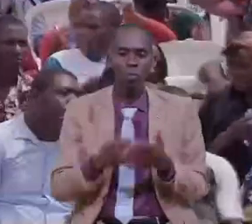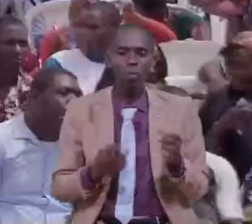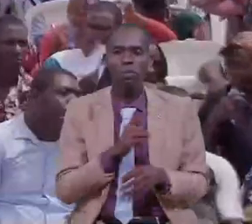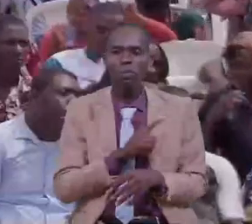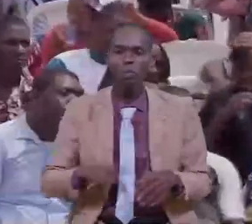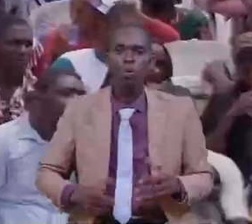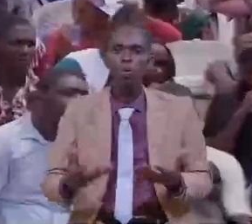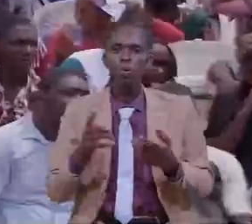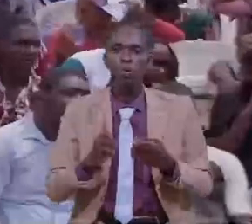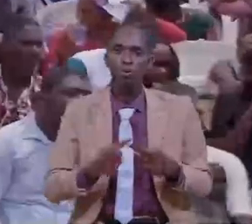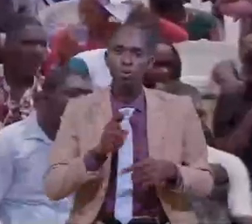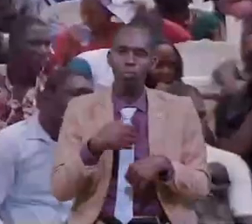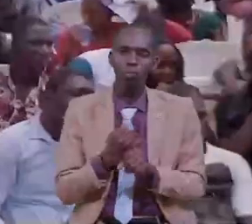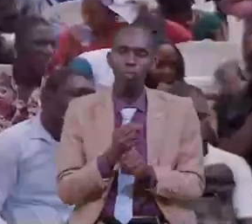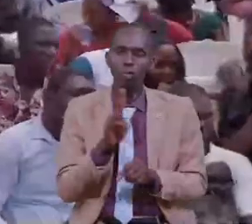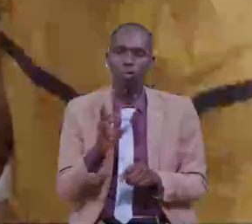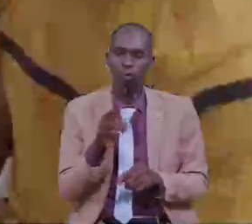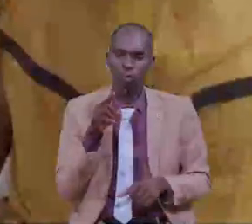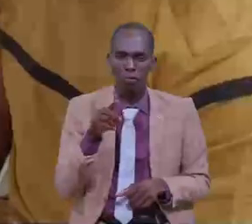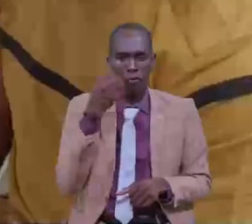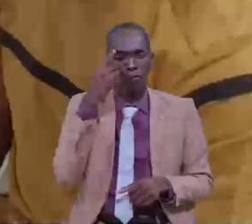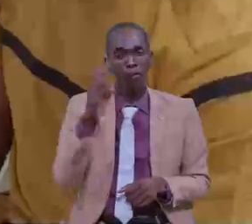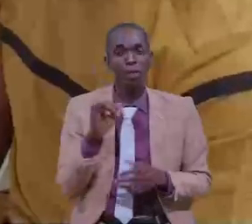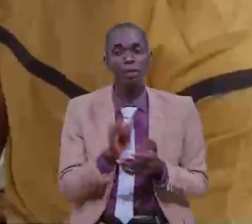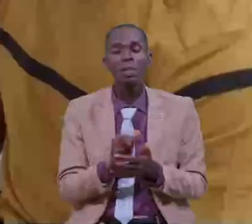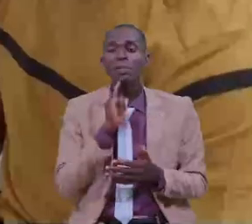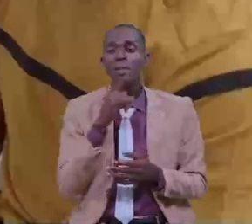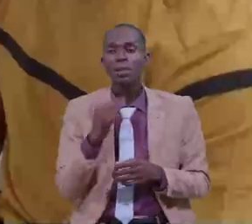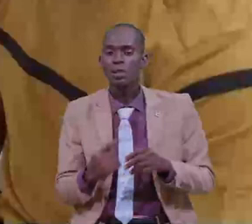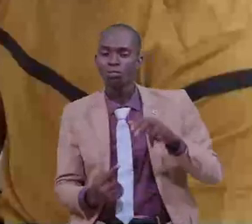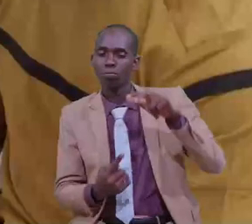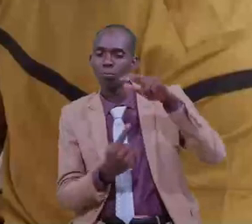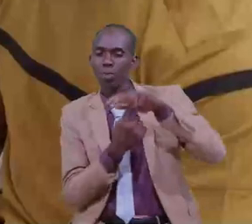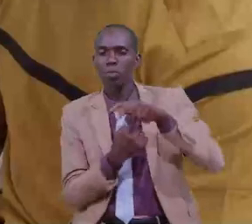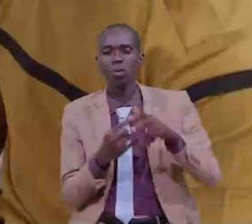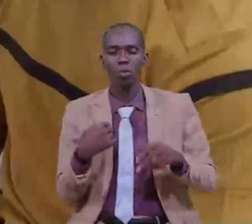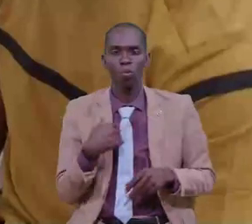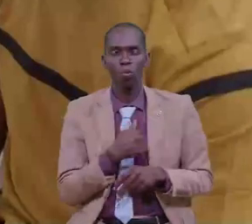Et ce que Dieu veut faire de nous, c'est le championnat dont nous parlons.